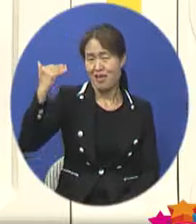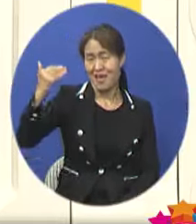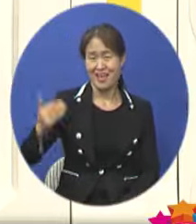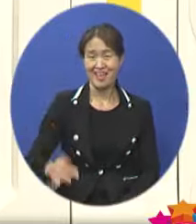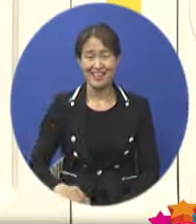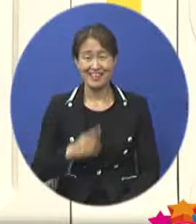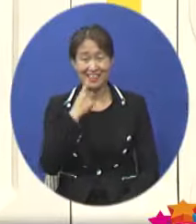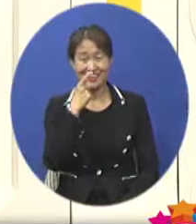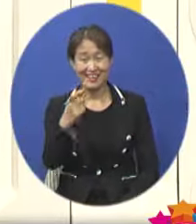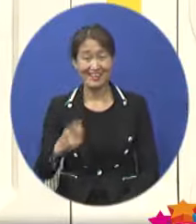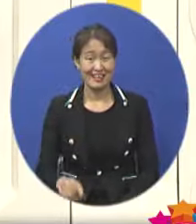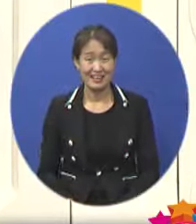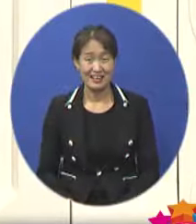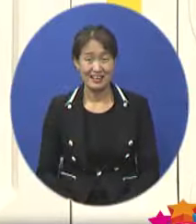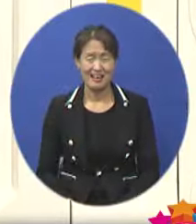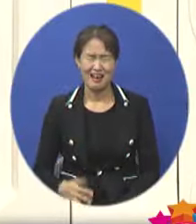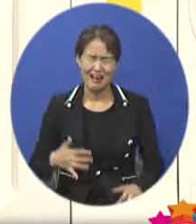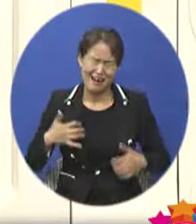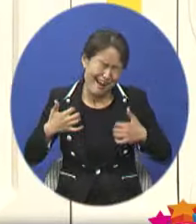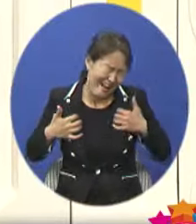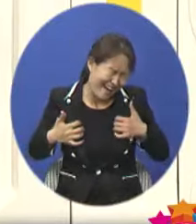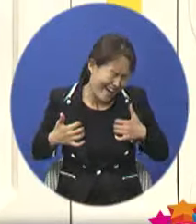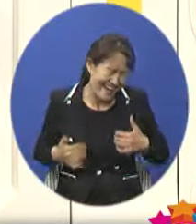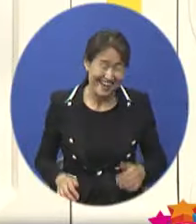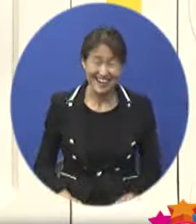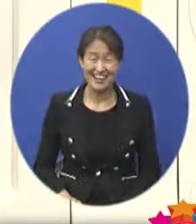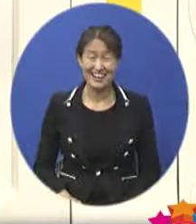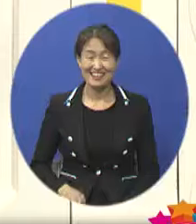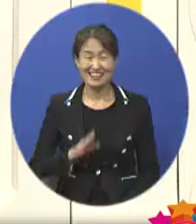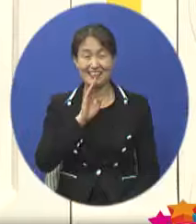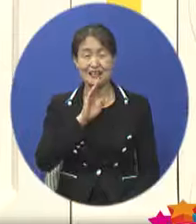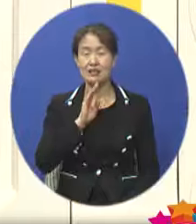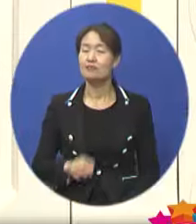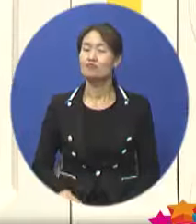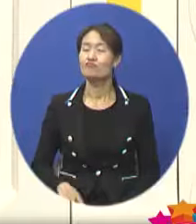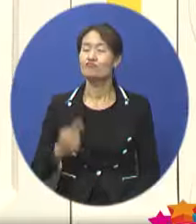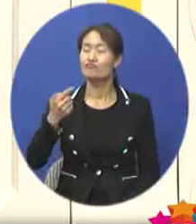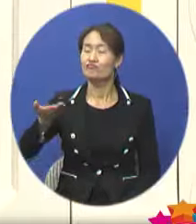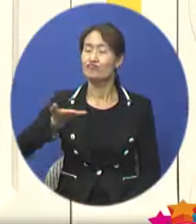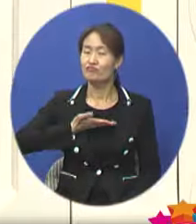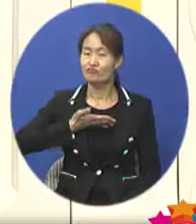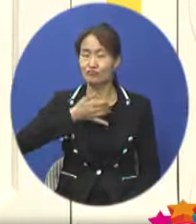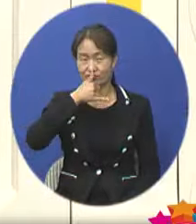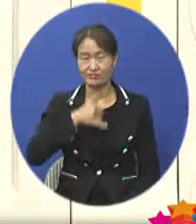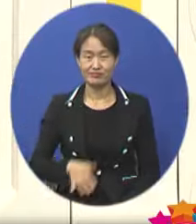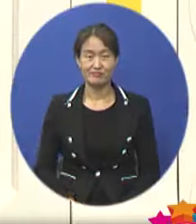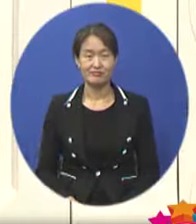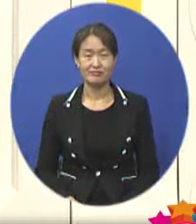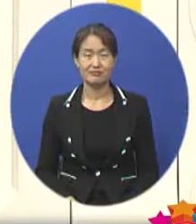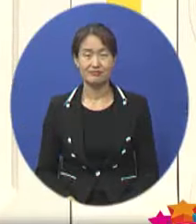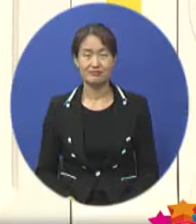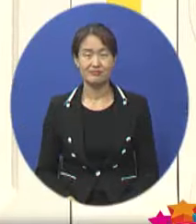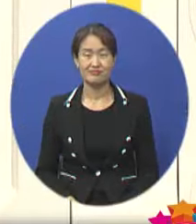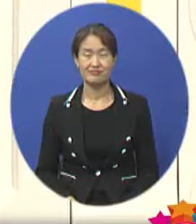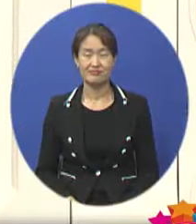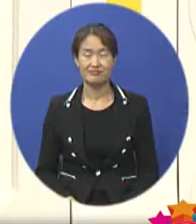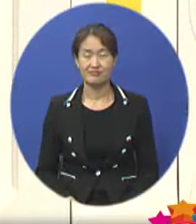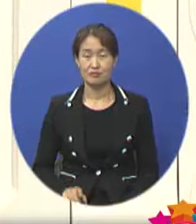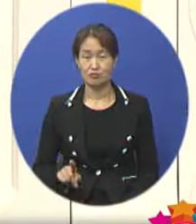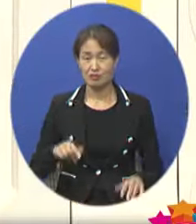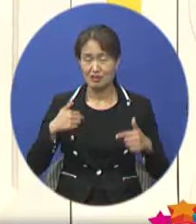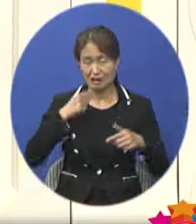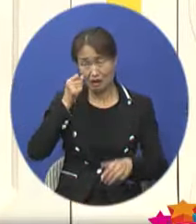일자에 멋지잖아요. 그런데 네. 겁나 재밌어요. 그래요. 네, 앉으시면. 네. 네, 그분이 가르쳐 주신 거예요. 아, 그 저한테도 좀 힌트 좀 주시지. 네. 네